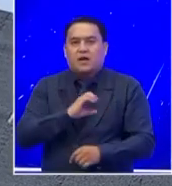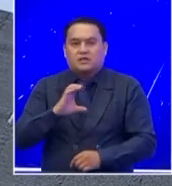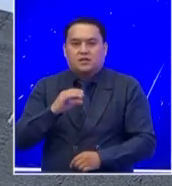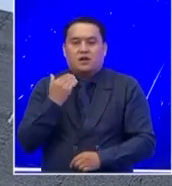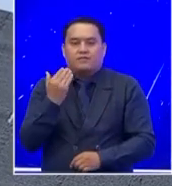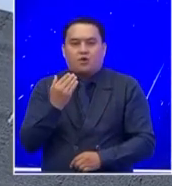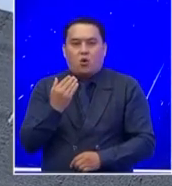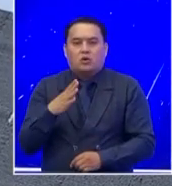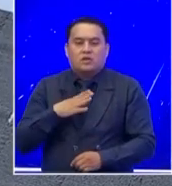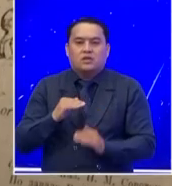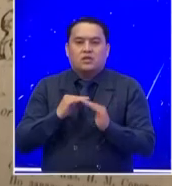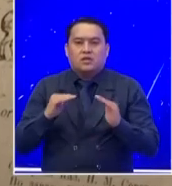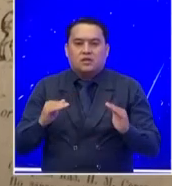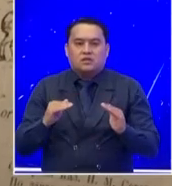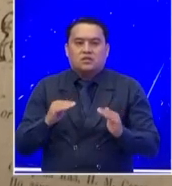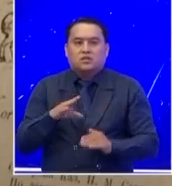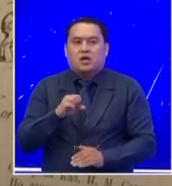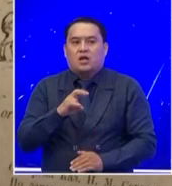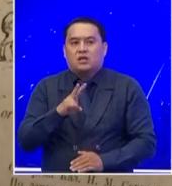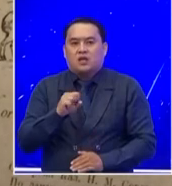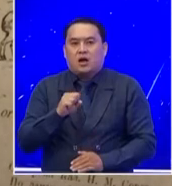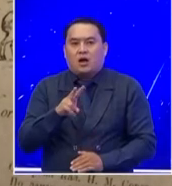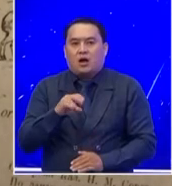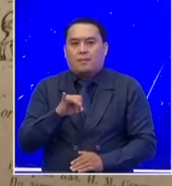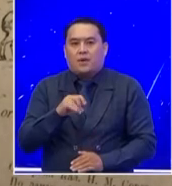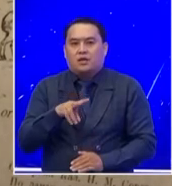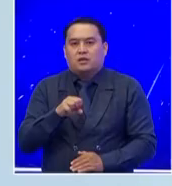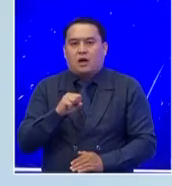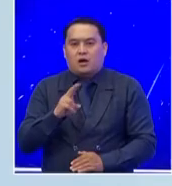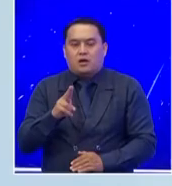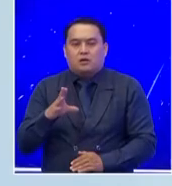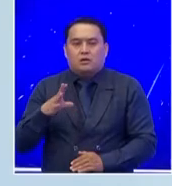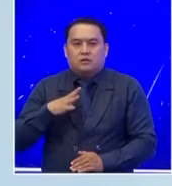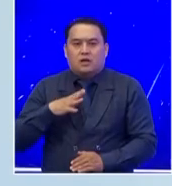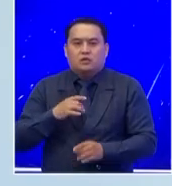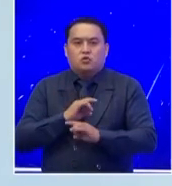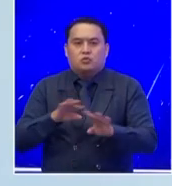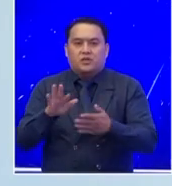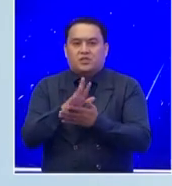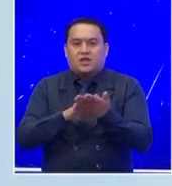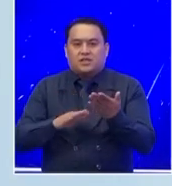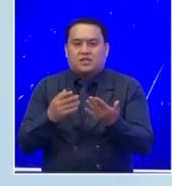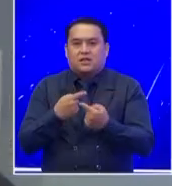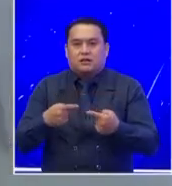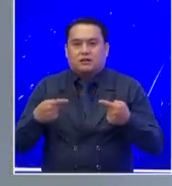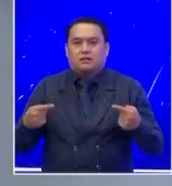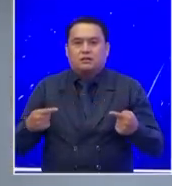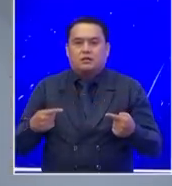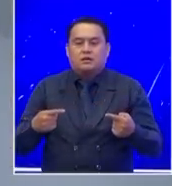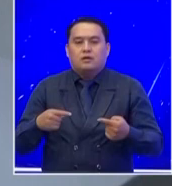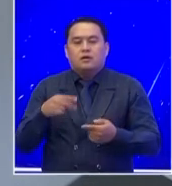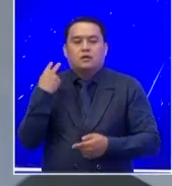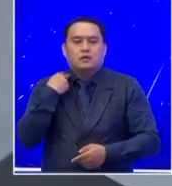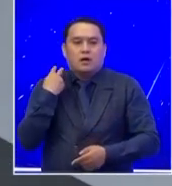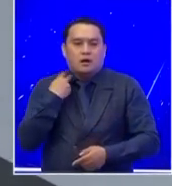Жансугурова. В их числе и детская серия «Жанка», «Шаркей», «Малта», «Одак», сборники стихотворений и другое. Все они написаны на латыни